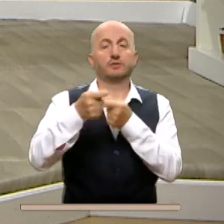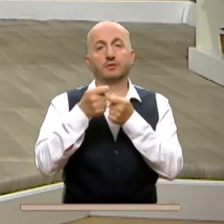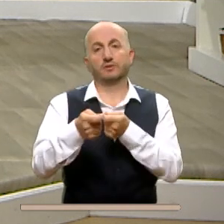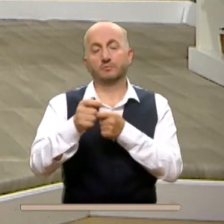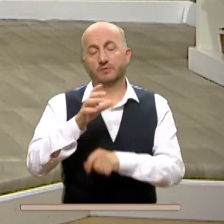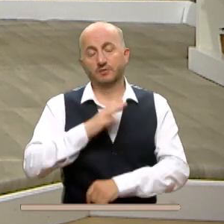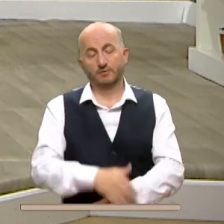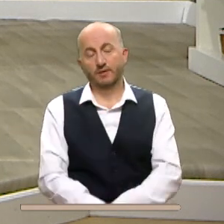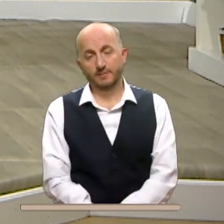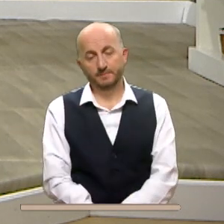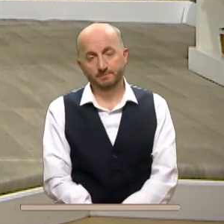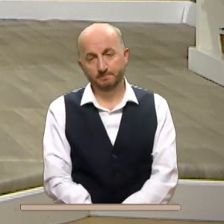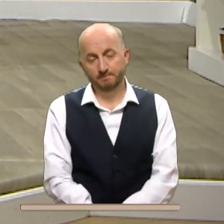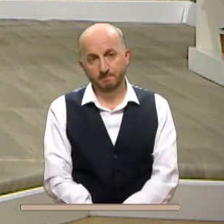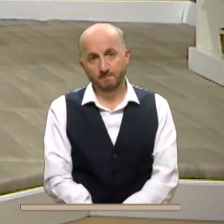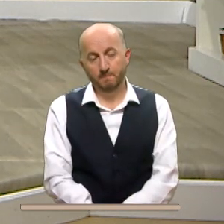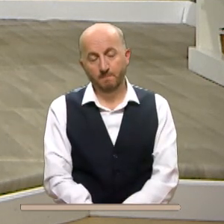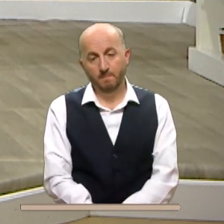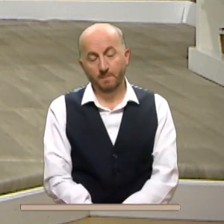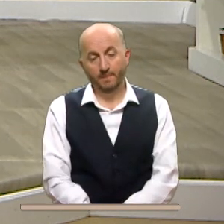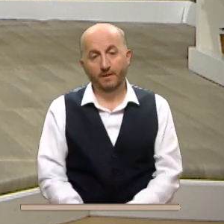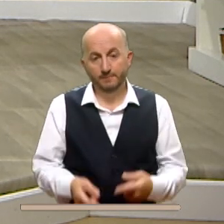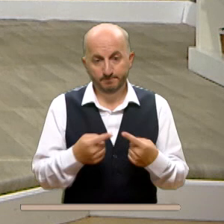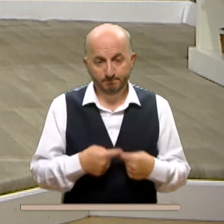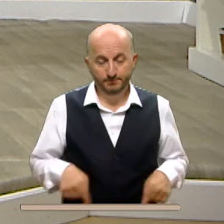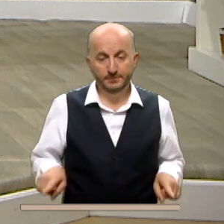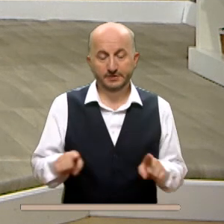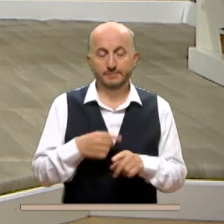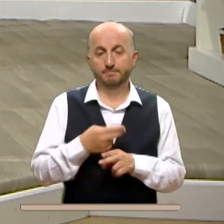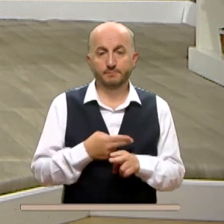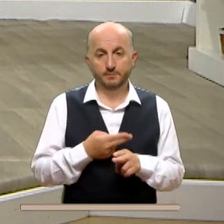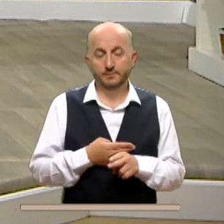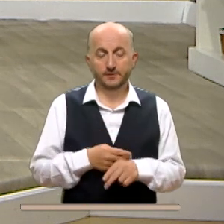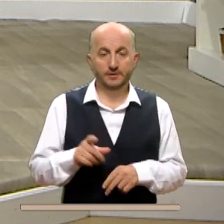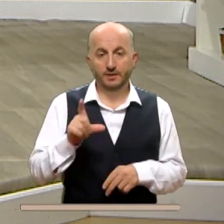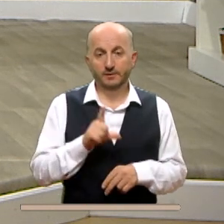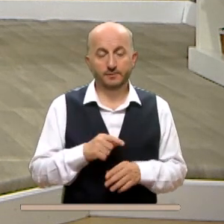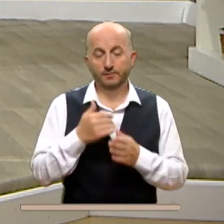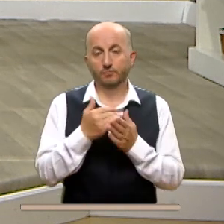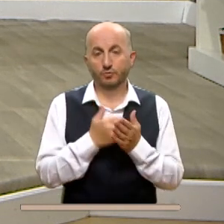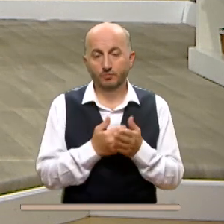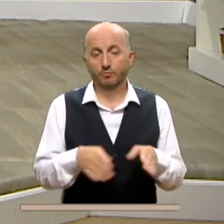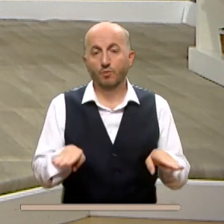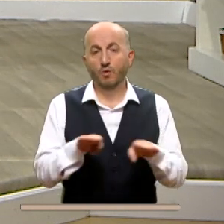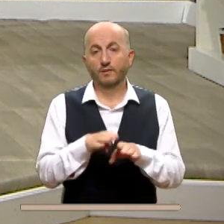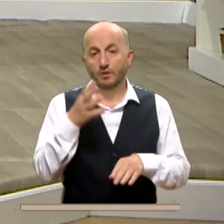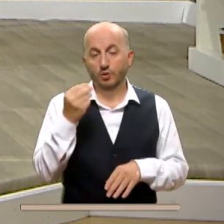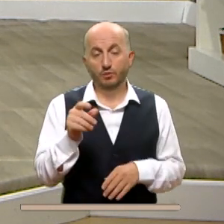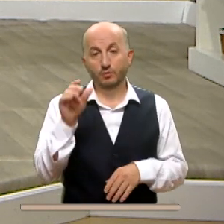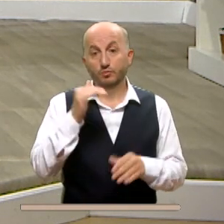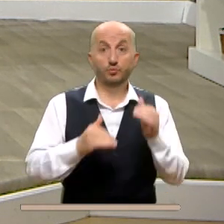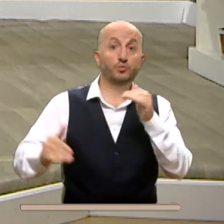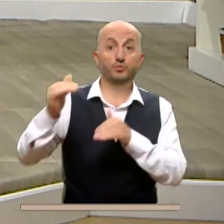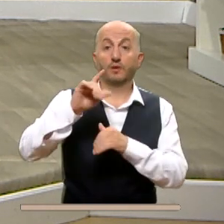değil mi? Şimdi şöyle, bizim mesela bütün lisans programlarımızın muadil olan yüksek lisans programlarımız